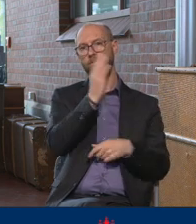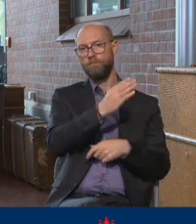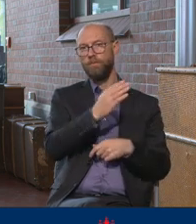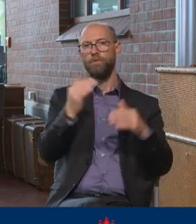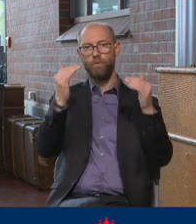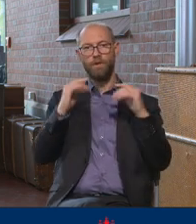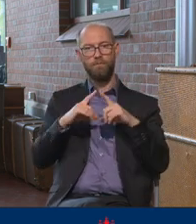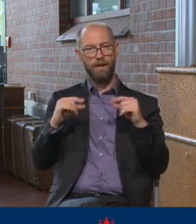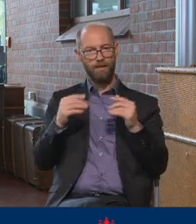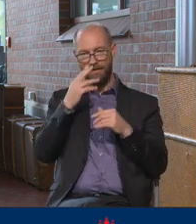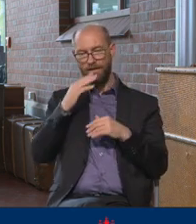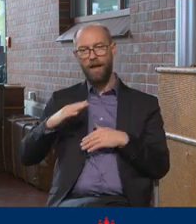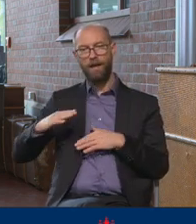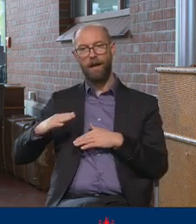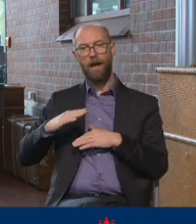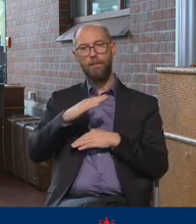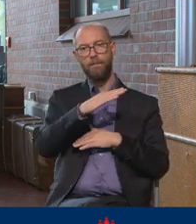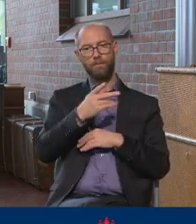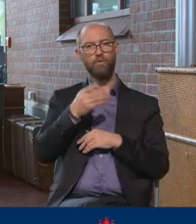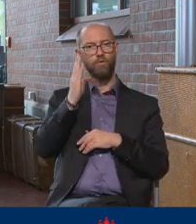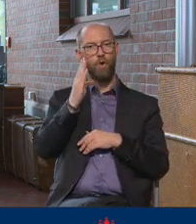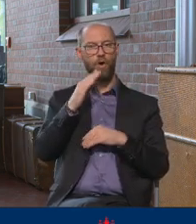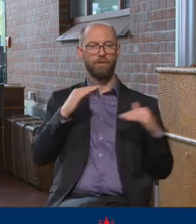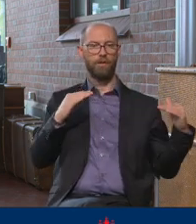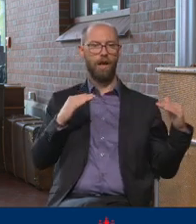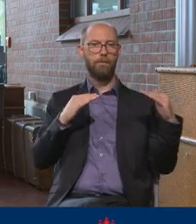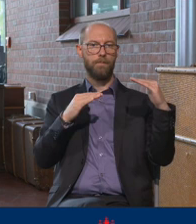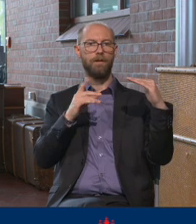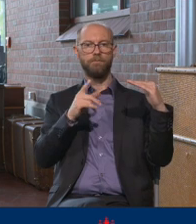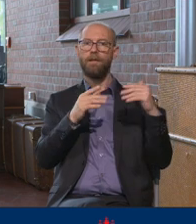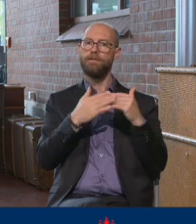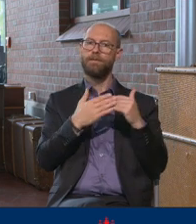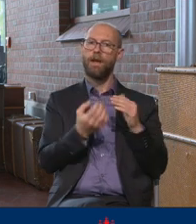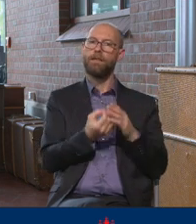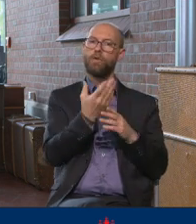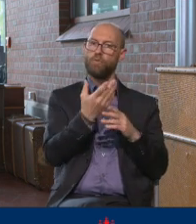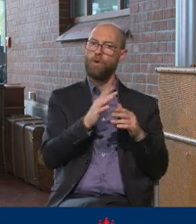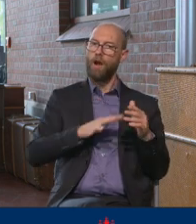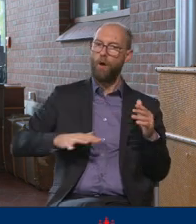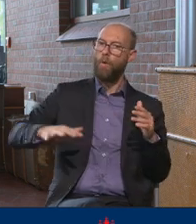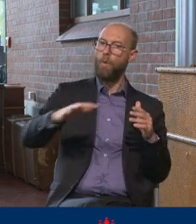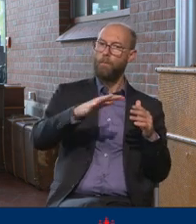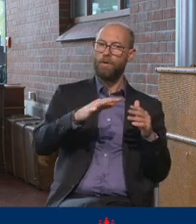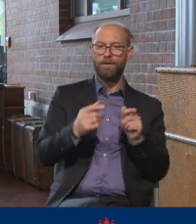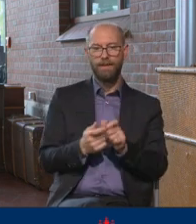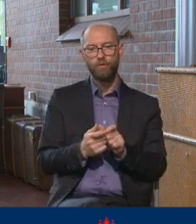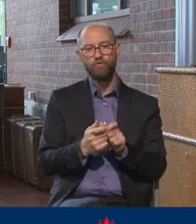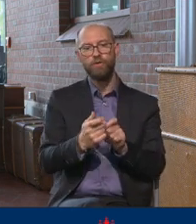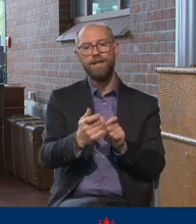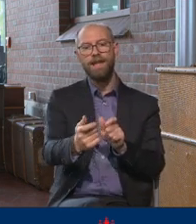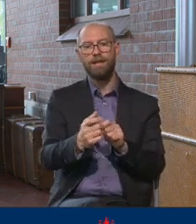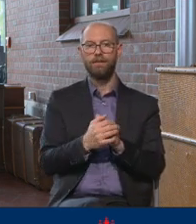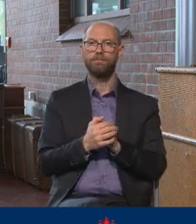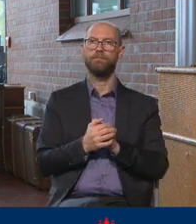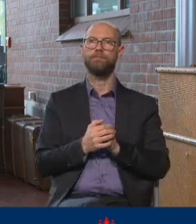rampen anlage auf der nördlichen seite sehr naturnahe eingebettet in die natur raum der kleine steg als etwas romantischer